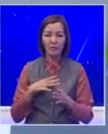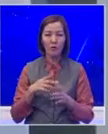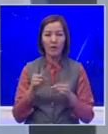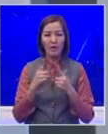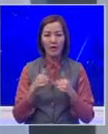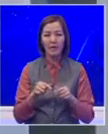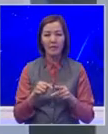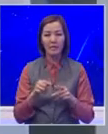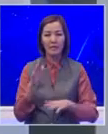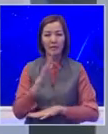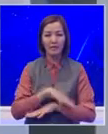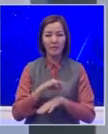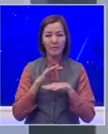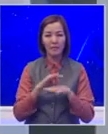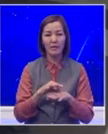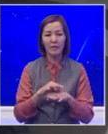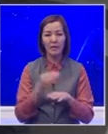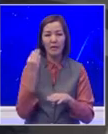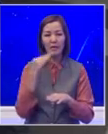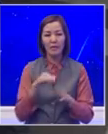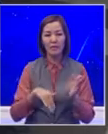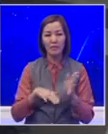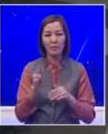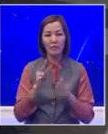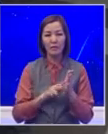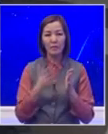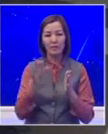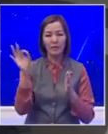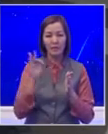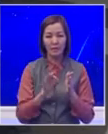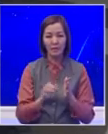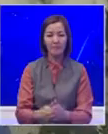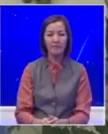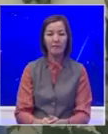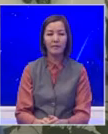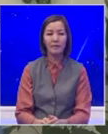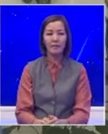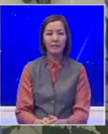организаторов семинара качества образования здесь составляет более 75 процентов